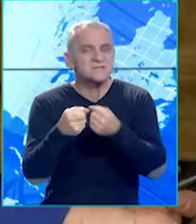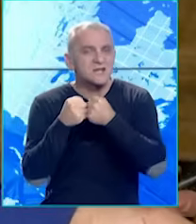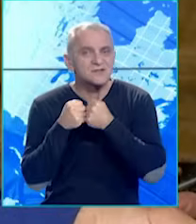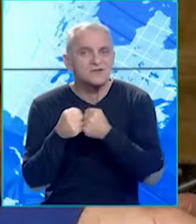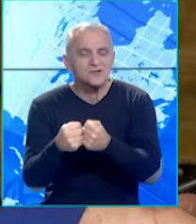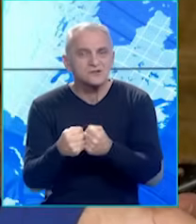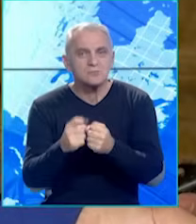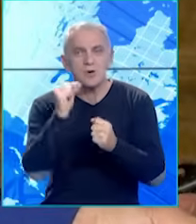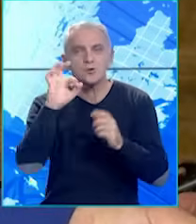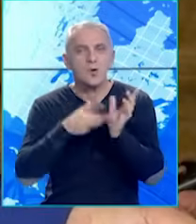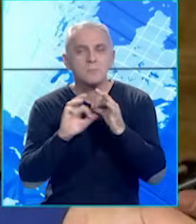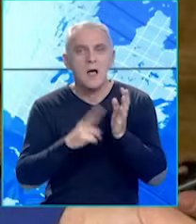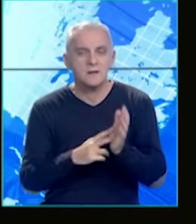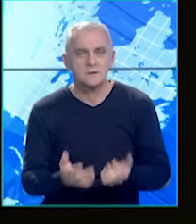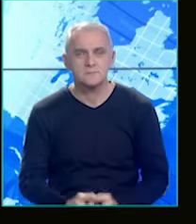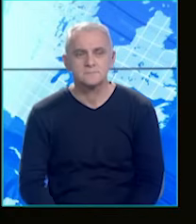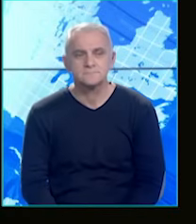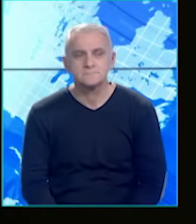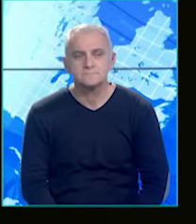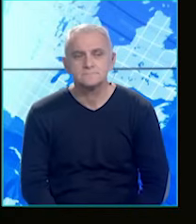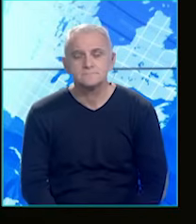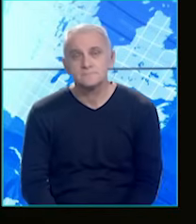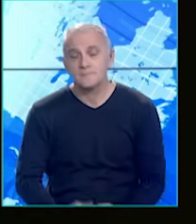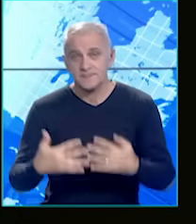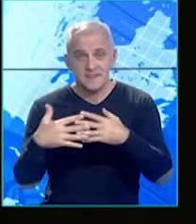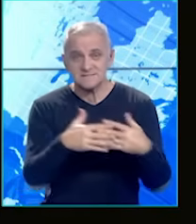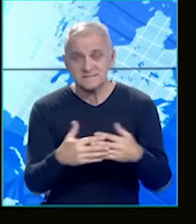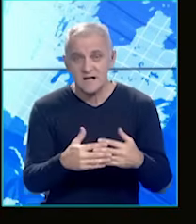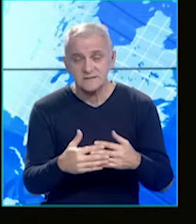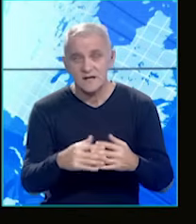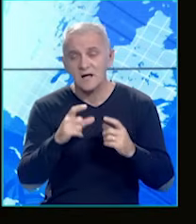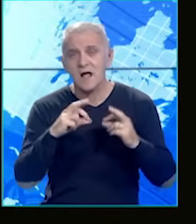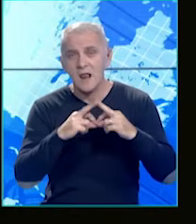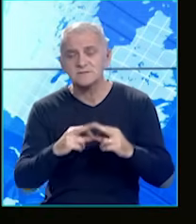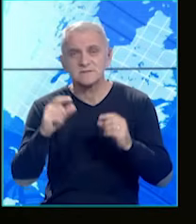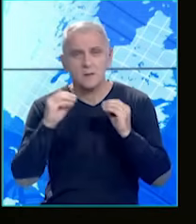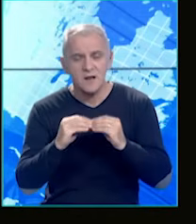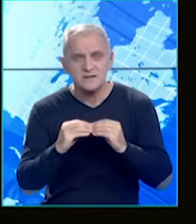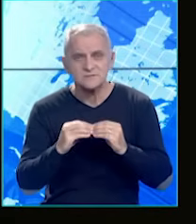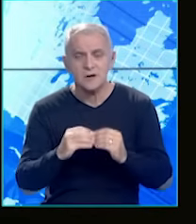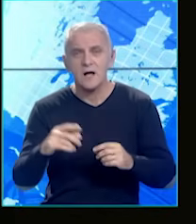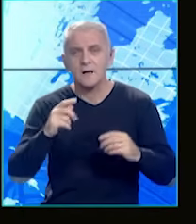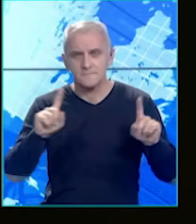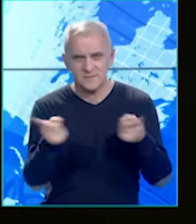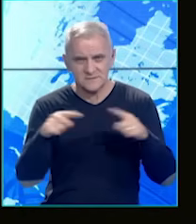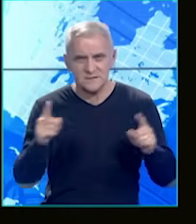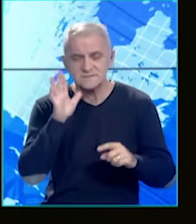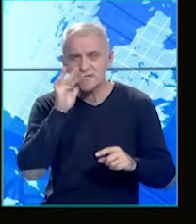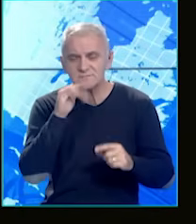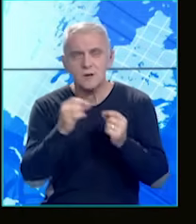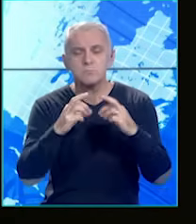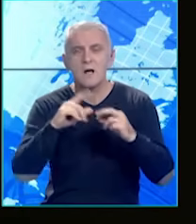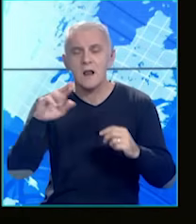zapravo romana gospodina Sidrana. Saradnja Staše Zurovca, Aleksandra Balaneskoa i ansambla Sarajevskog